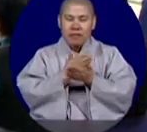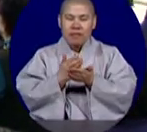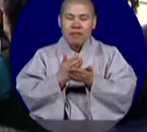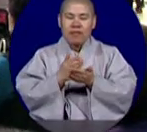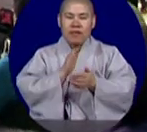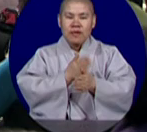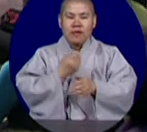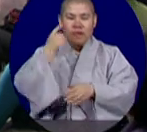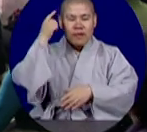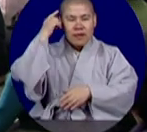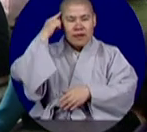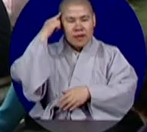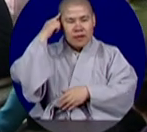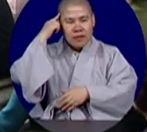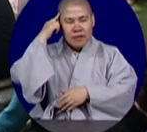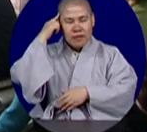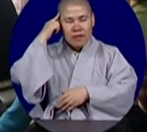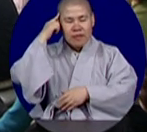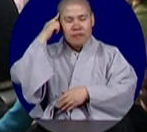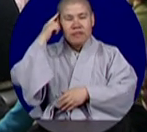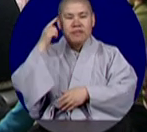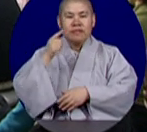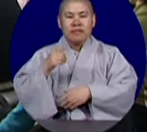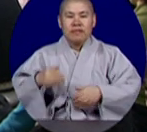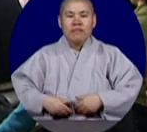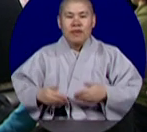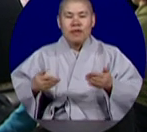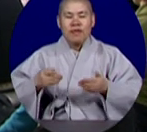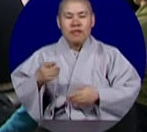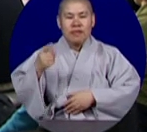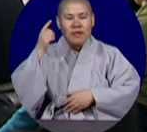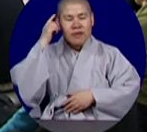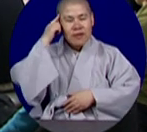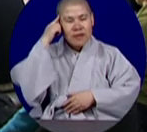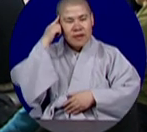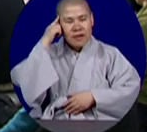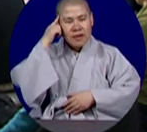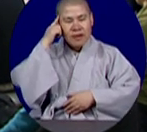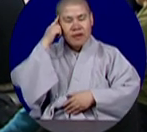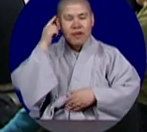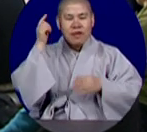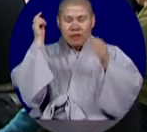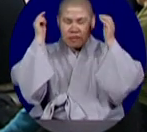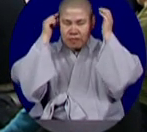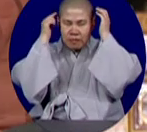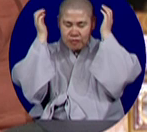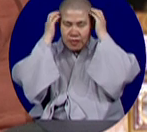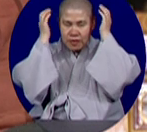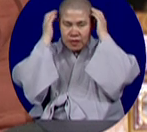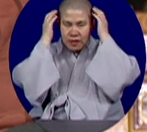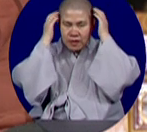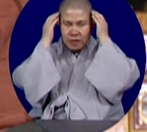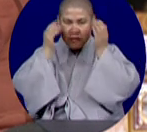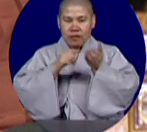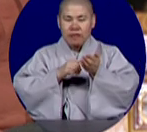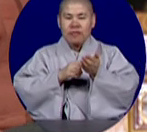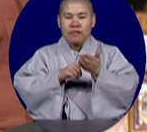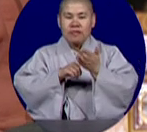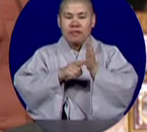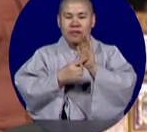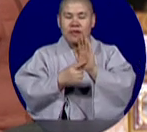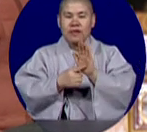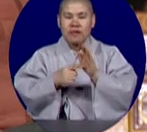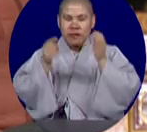망상이요, 계기요, 잡념이요, 뭐 말이 많잖아요. 한마디로 번뇌라고 그러거든요. 번뇌. 그게